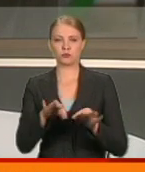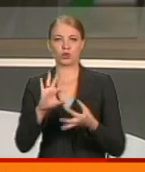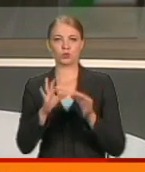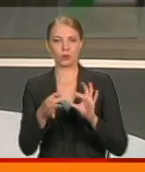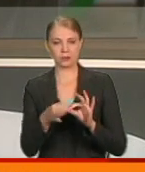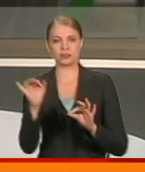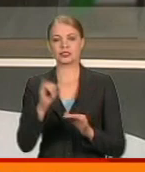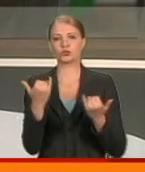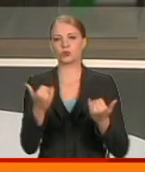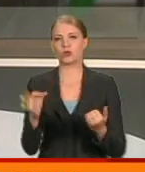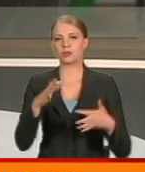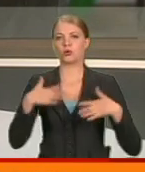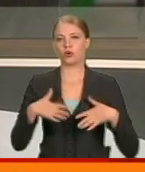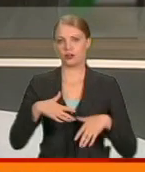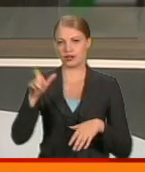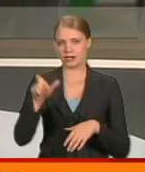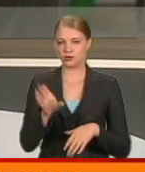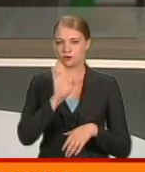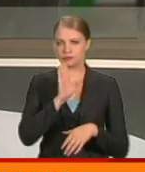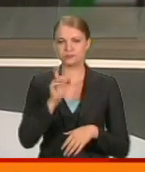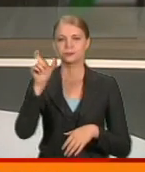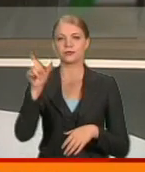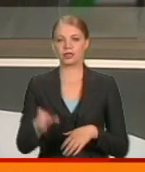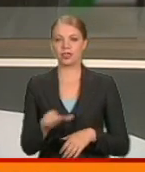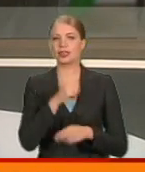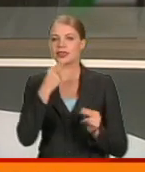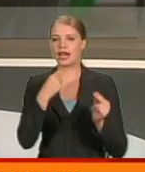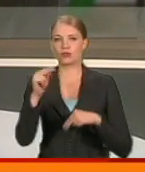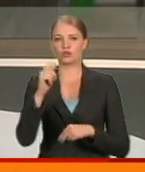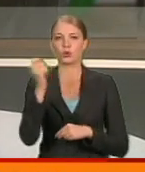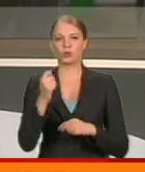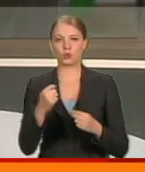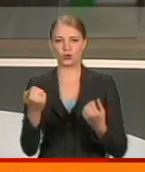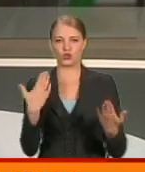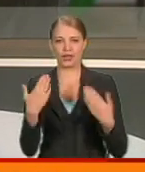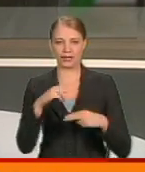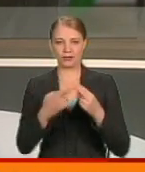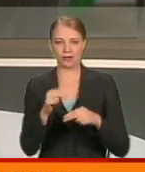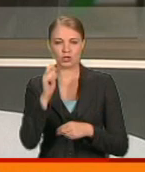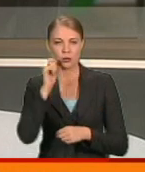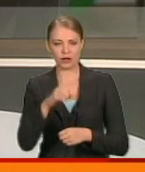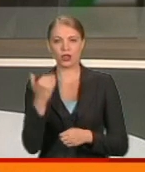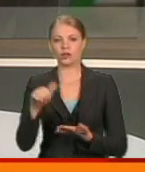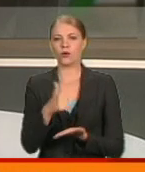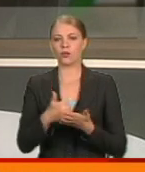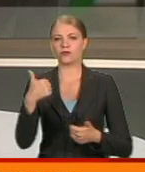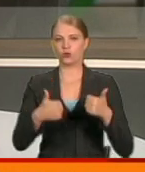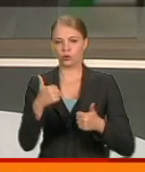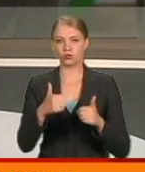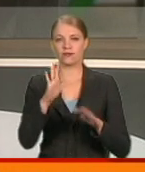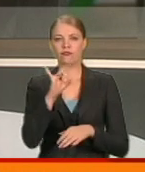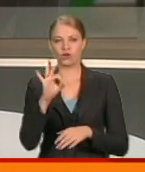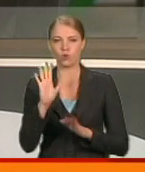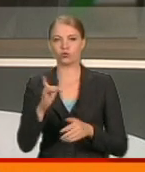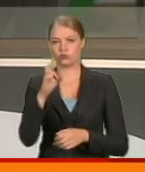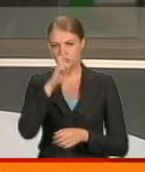«Олімпійці» і сьогодні про кримку Ганну Ризадинову. Вона найліпша художня гімнастка України, а її головні конкурентки в Ріо